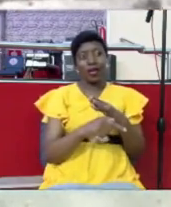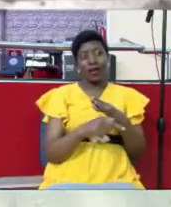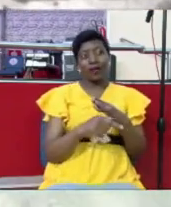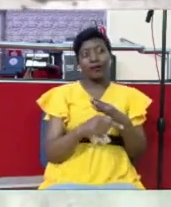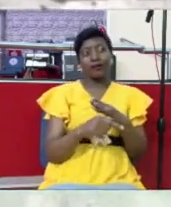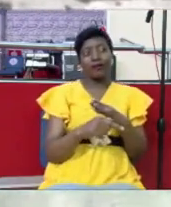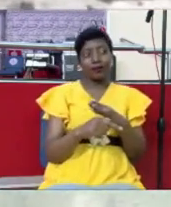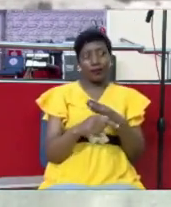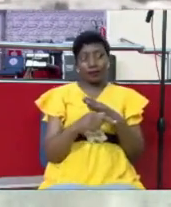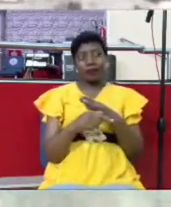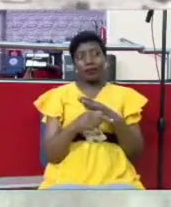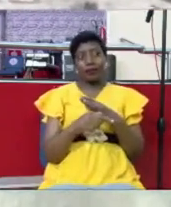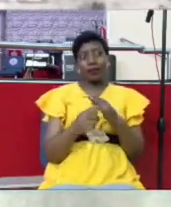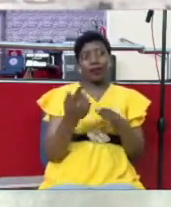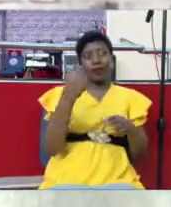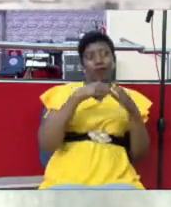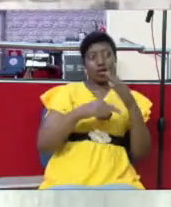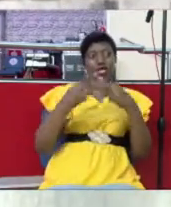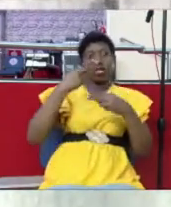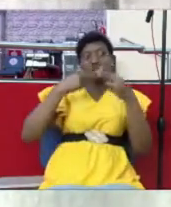wanajua kiosk ni nini?